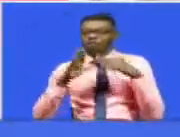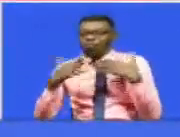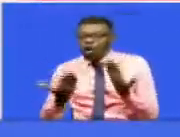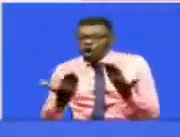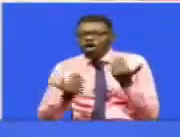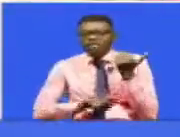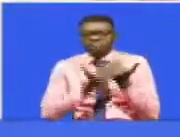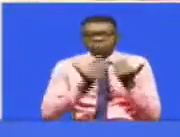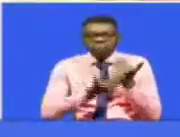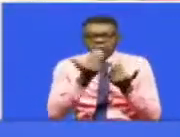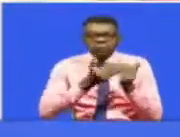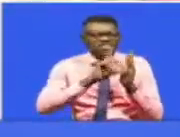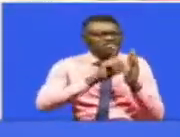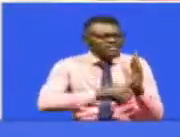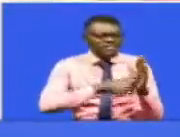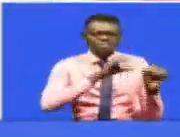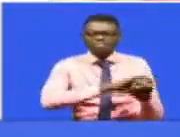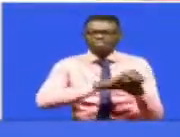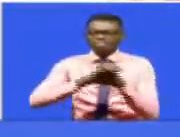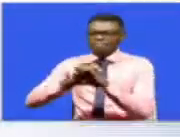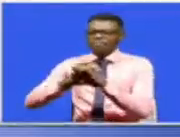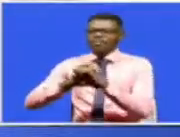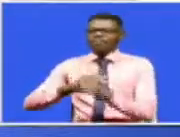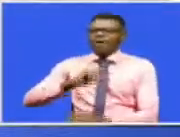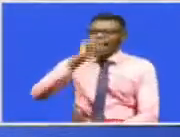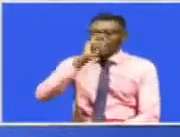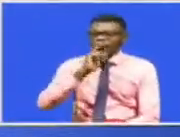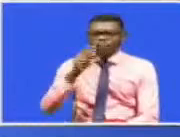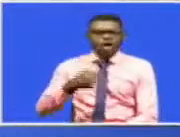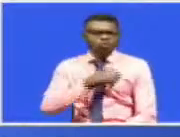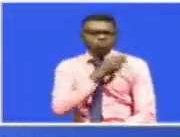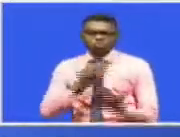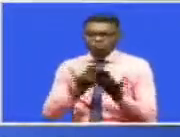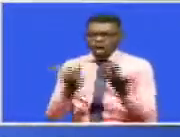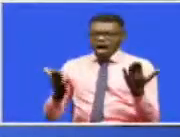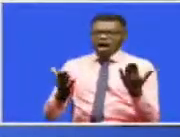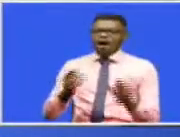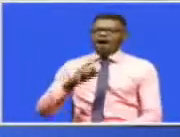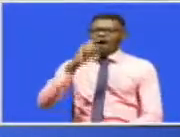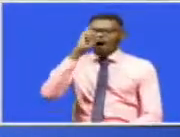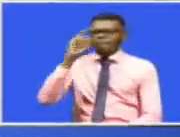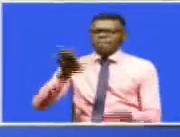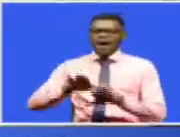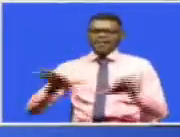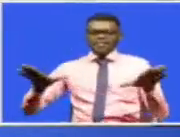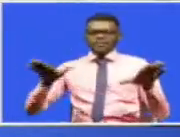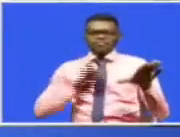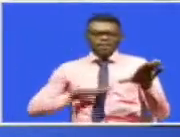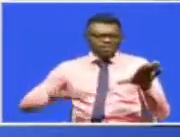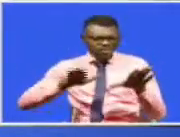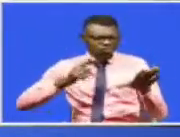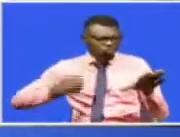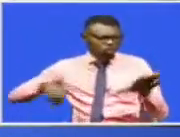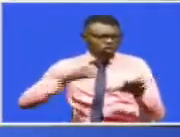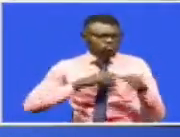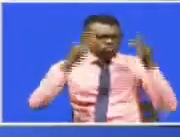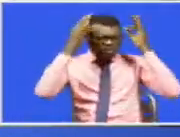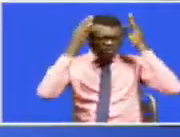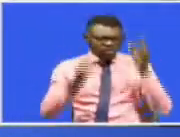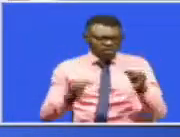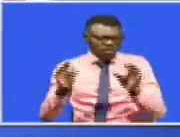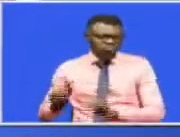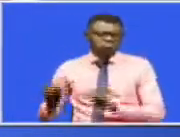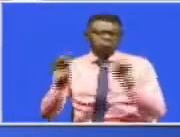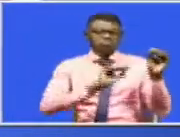wakamtibu kidogo wakatoa refer to Aga Khan ile ya Parklands. Tukaamua tukuje Nairobi